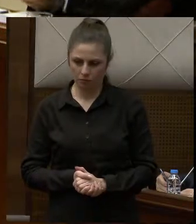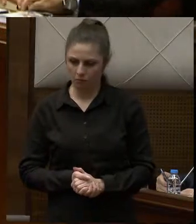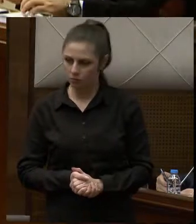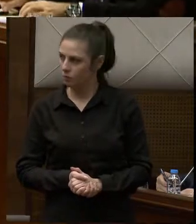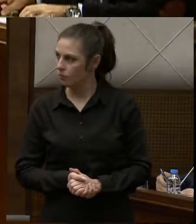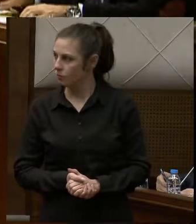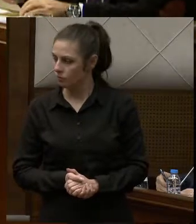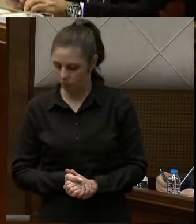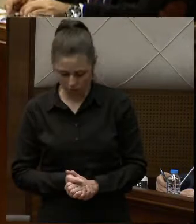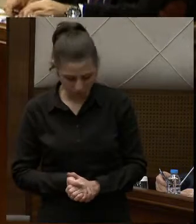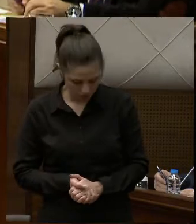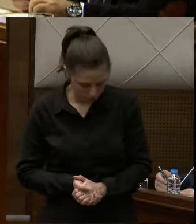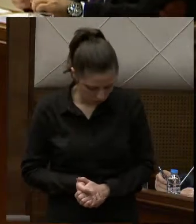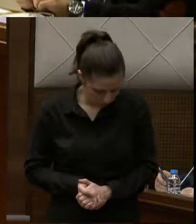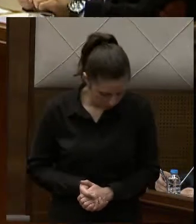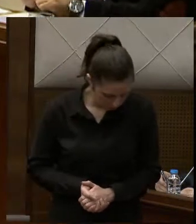Bey.